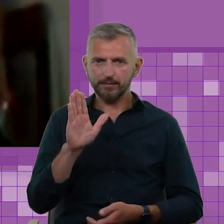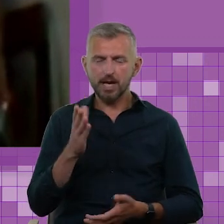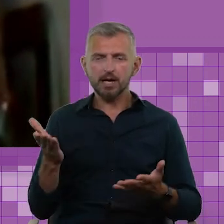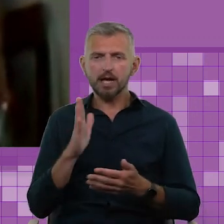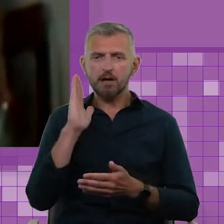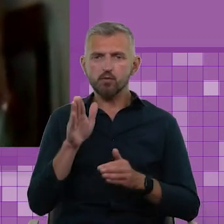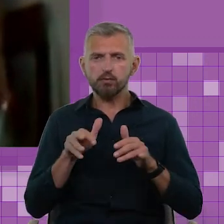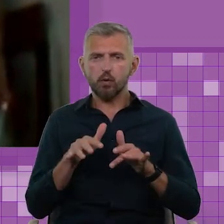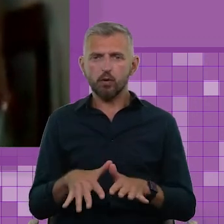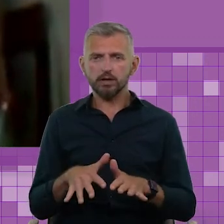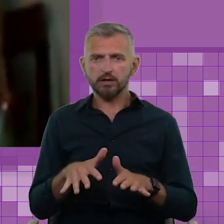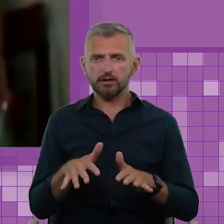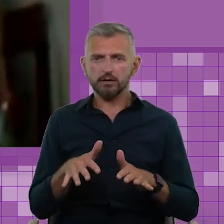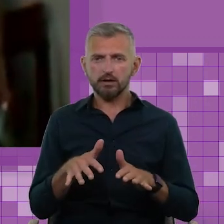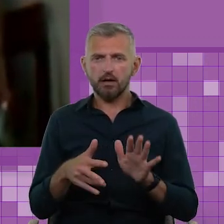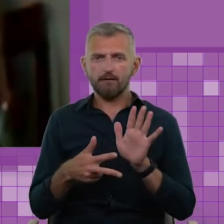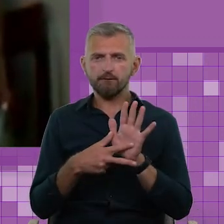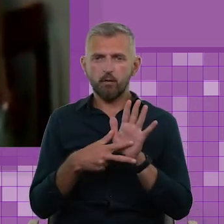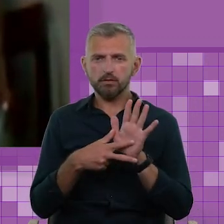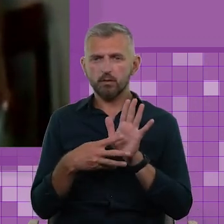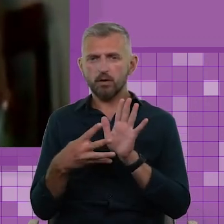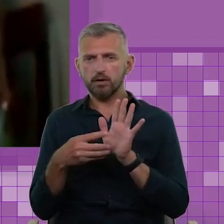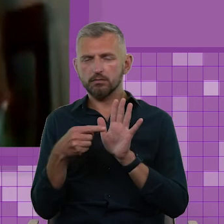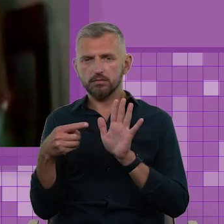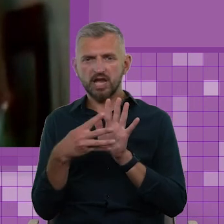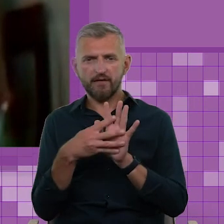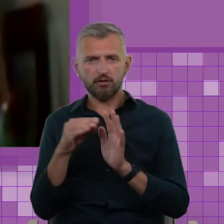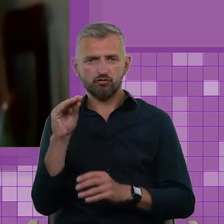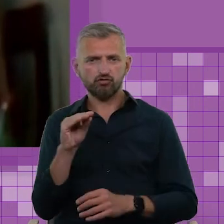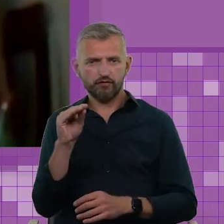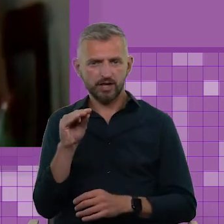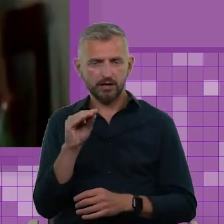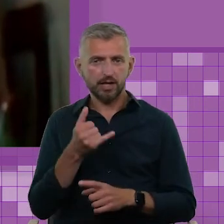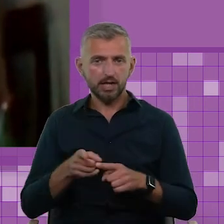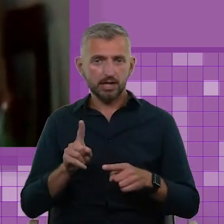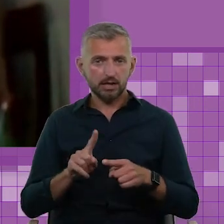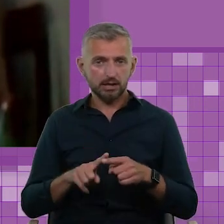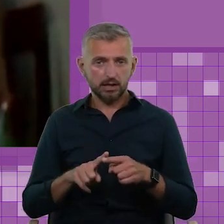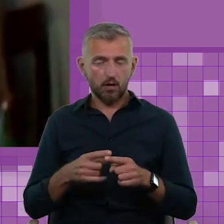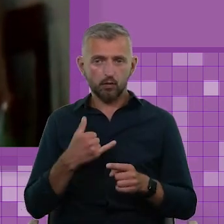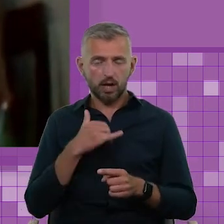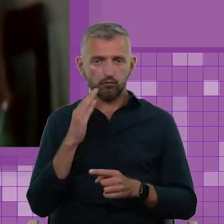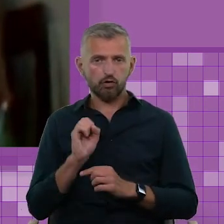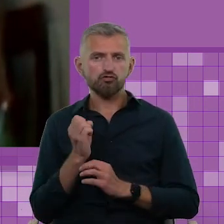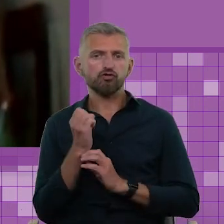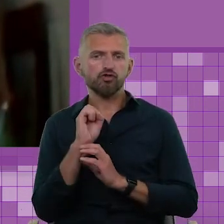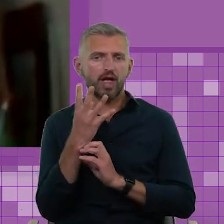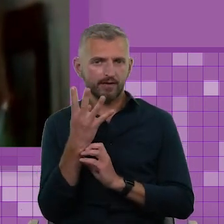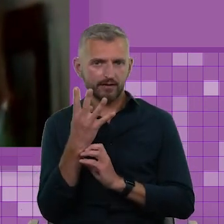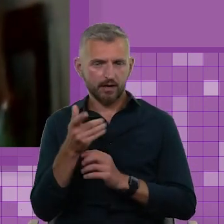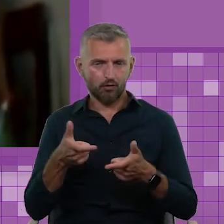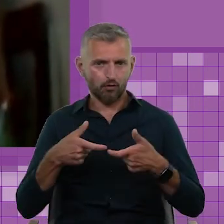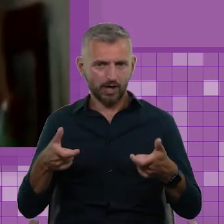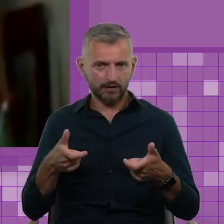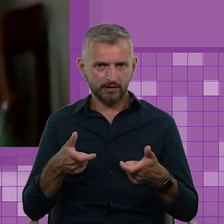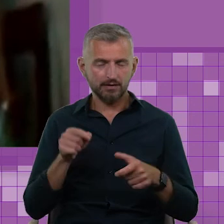який буде проводитися 8 та 9 жовтня. І це наш 14-й конгрес. На цьому